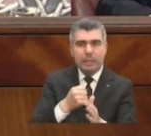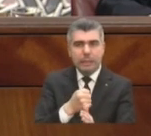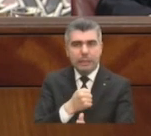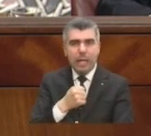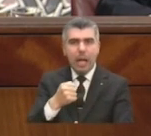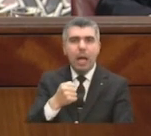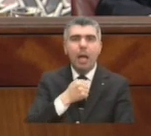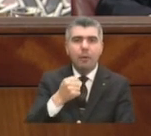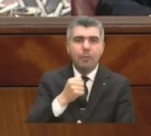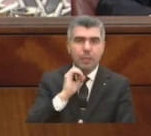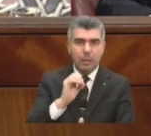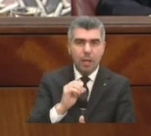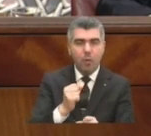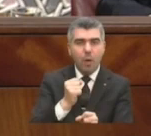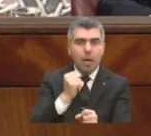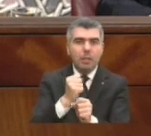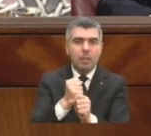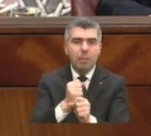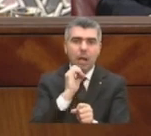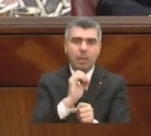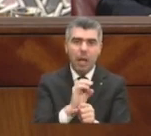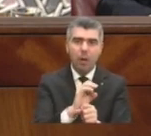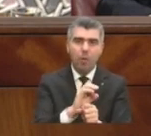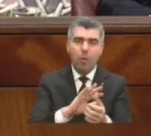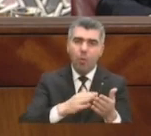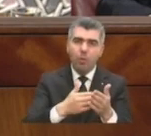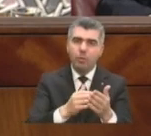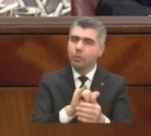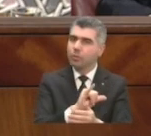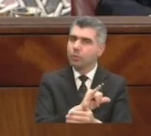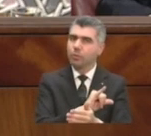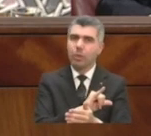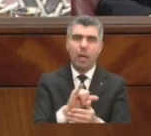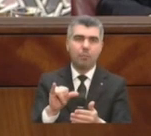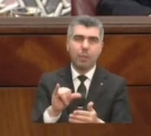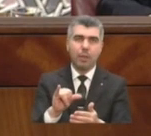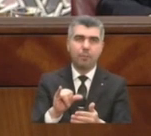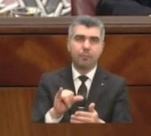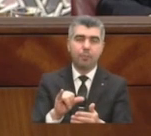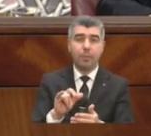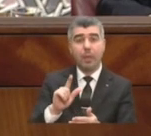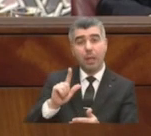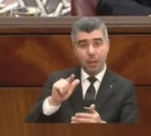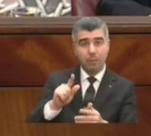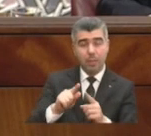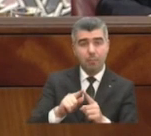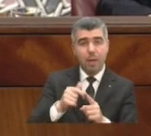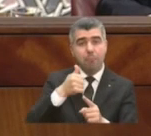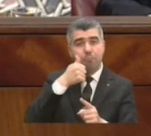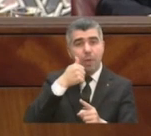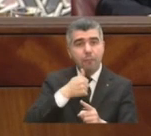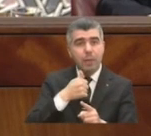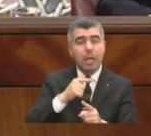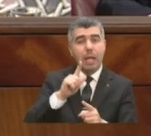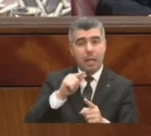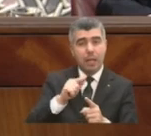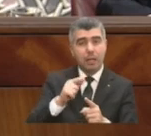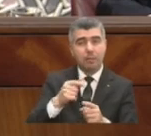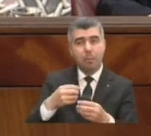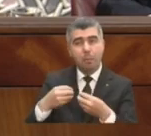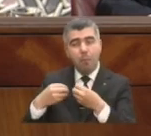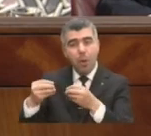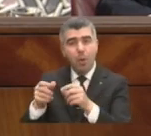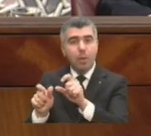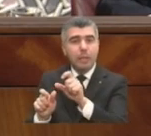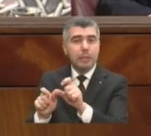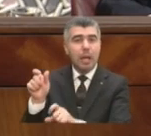او بممارسه حريه الراي والتعبير وانما تتعلق بجرائم من قبيل للتجاره